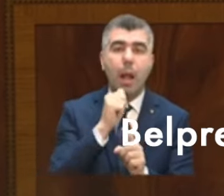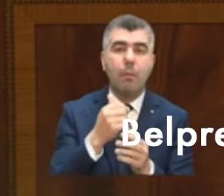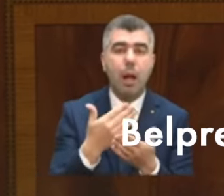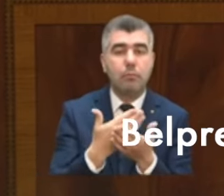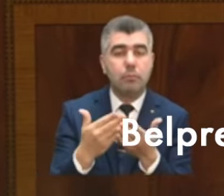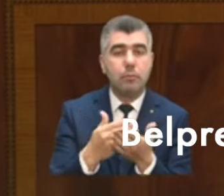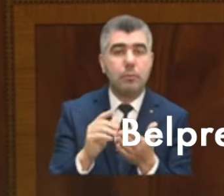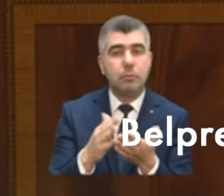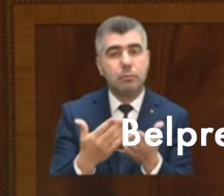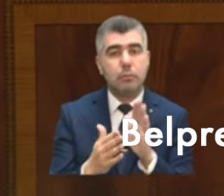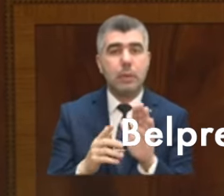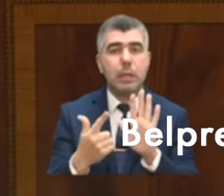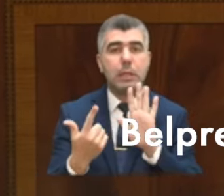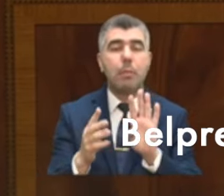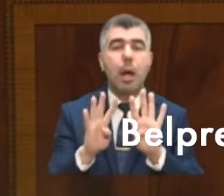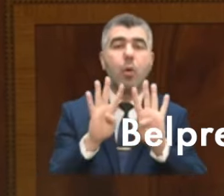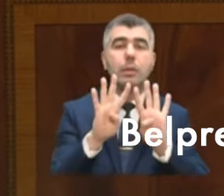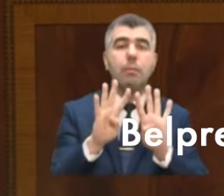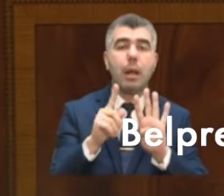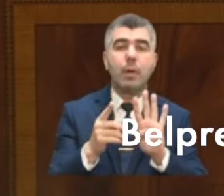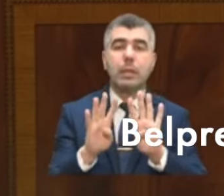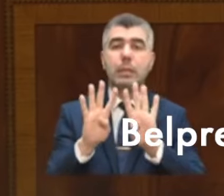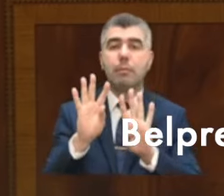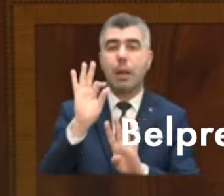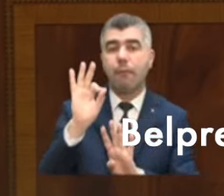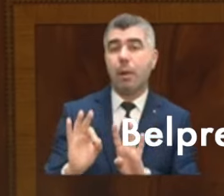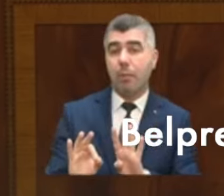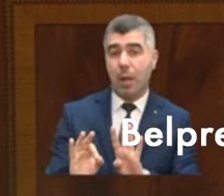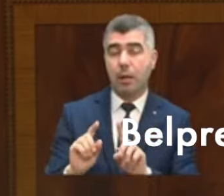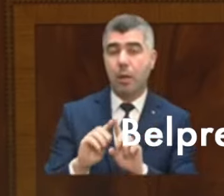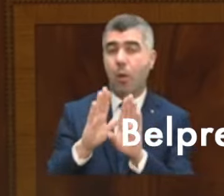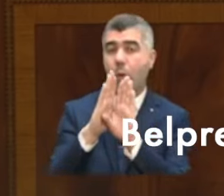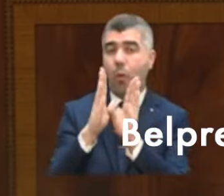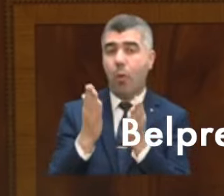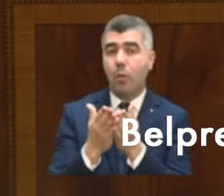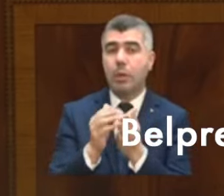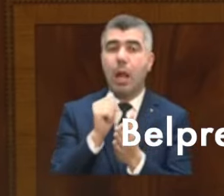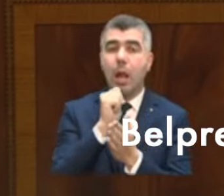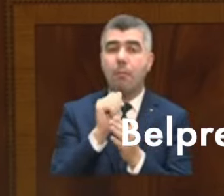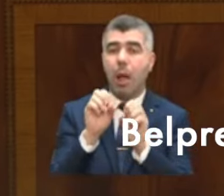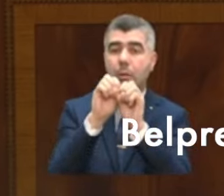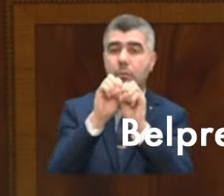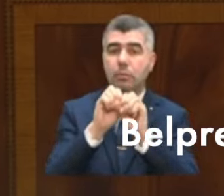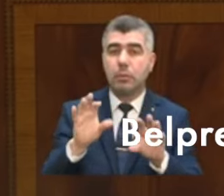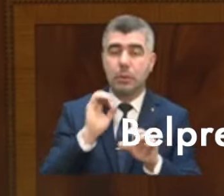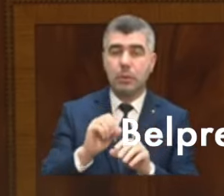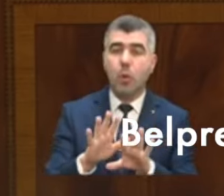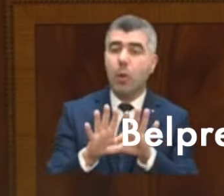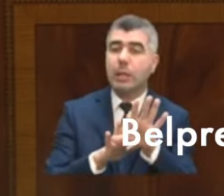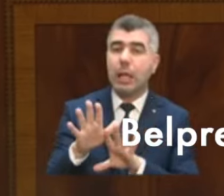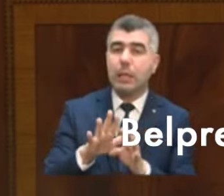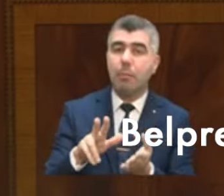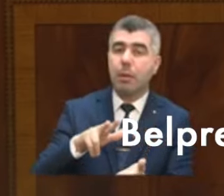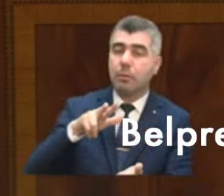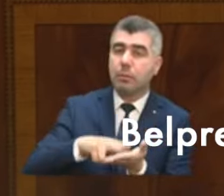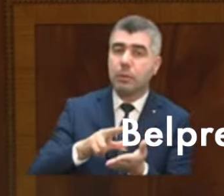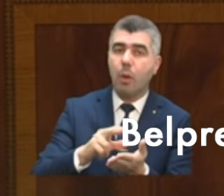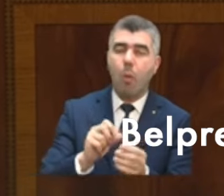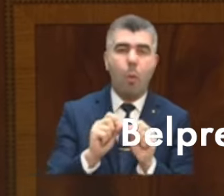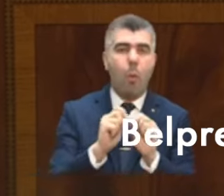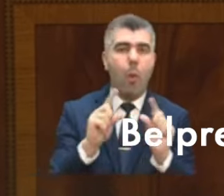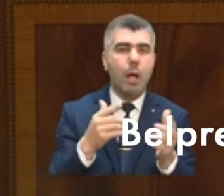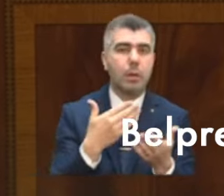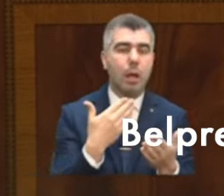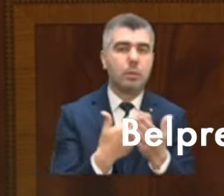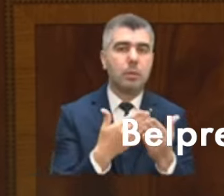بنسبه 87.8 في من اجمالي الماء المستهلك تدابر واضحه ومطمئنه